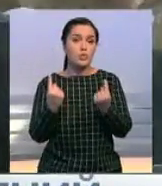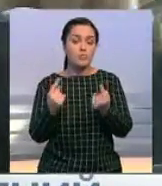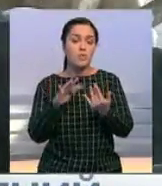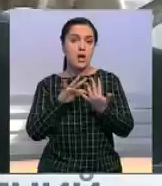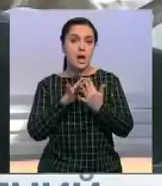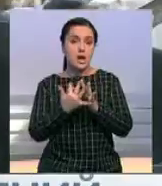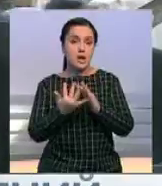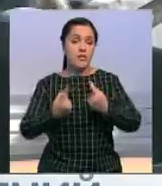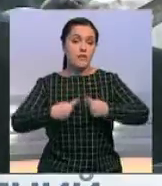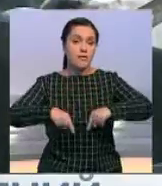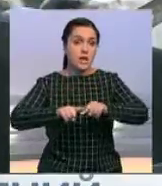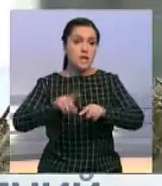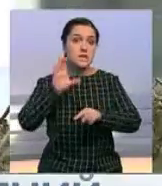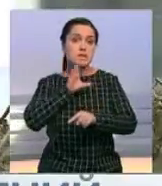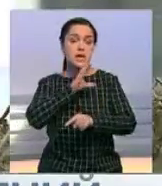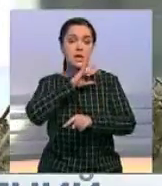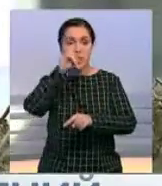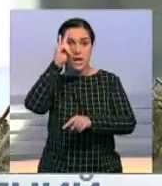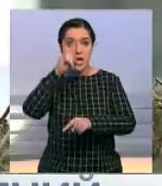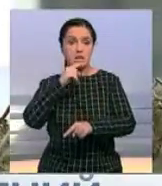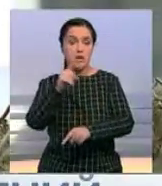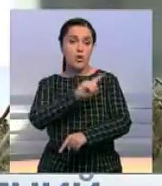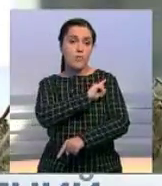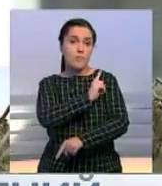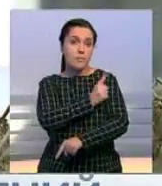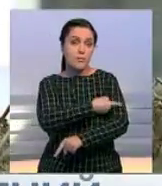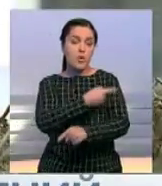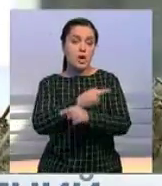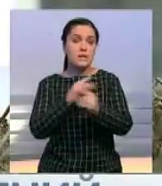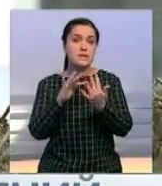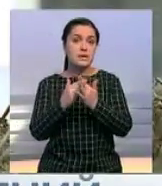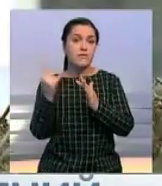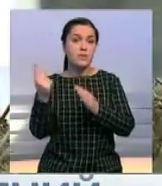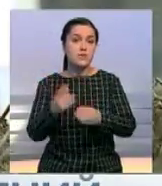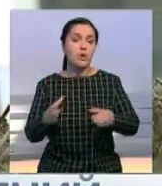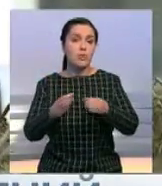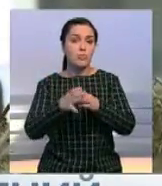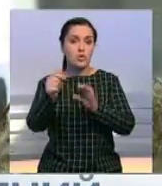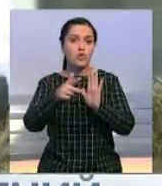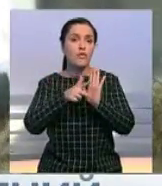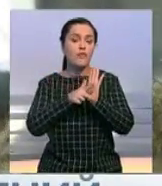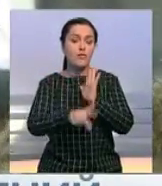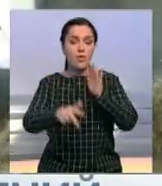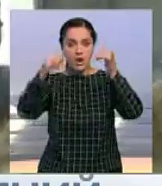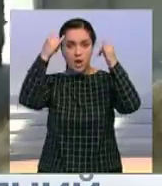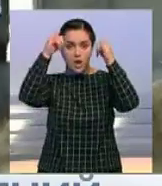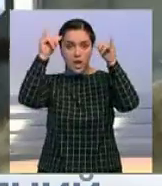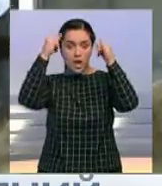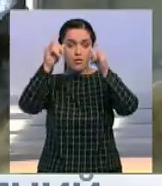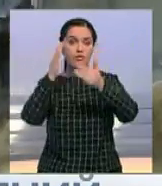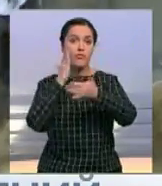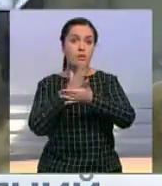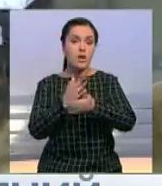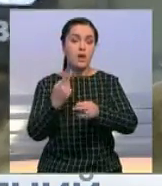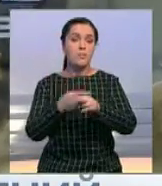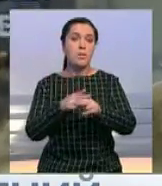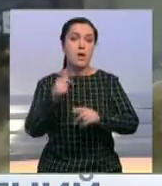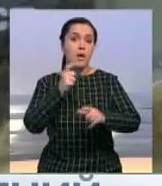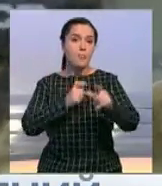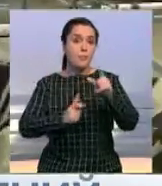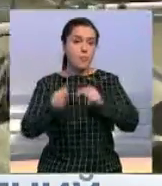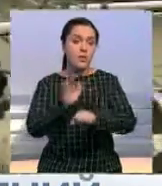Северного Казахстана – это мощный сельскохозяйственный кластер. 8 тысяч буренок, современные животноводческие фермы, инновационное